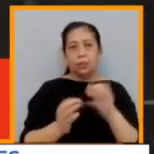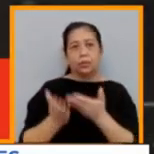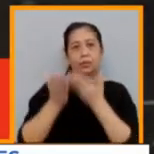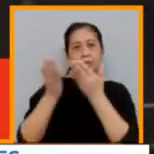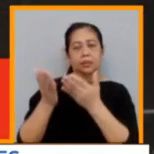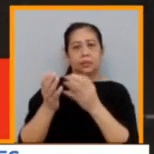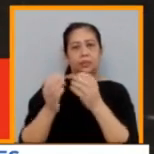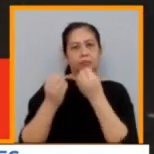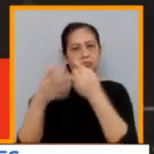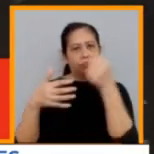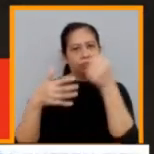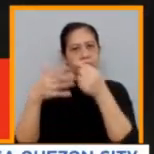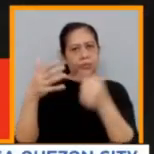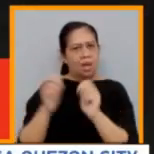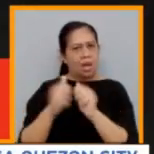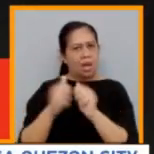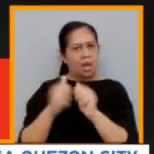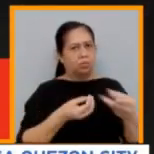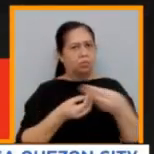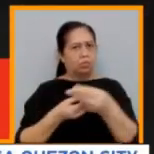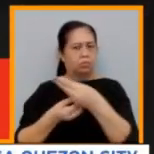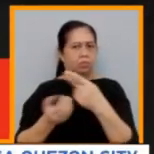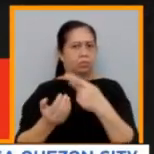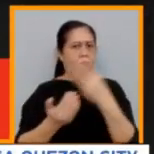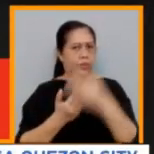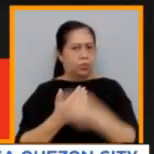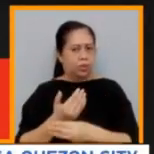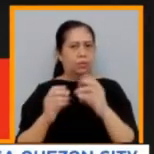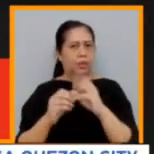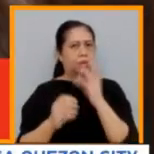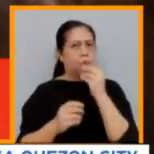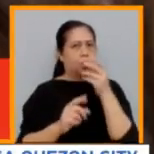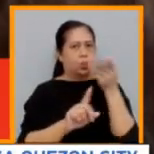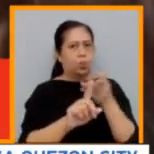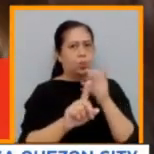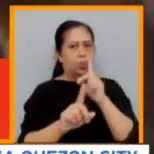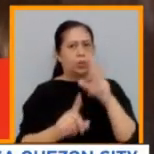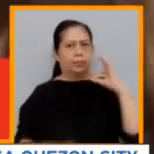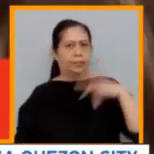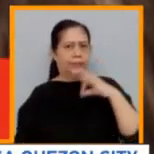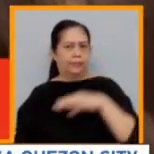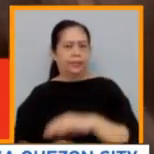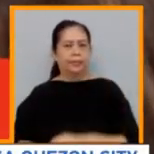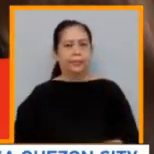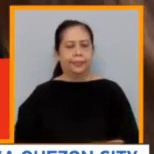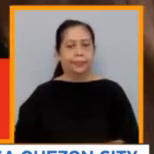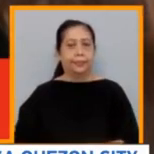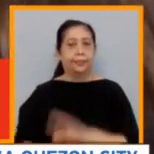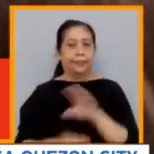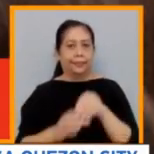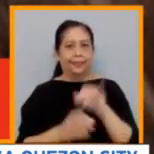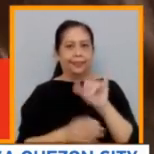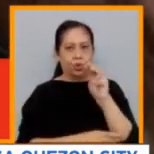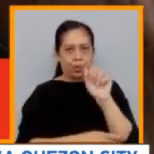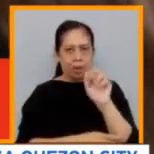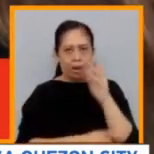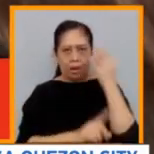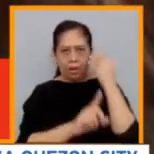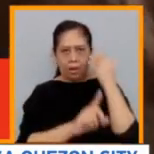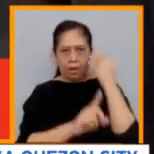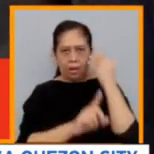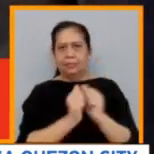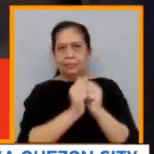paano ipapatupad ang programa at kung sino ang makikinabang dito. Isa si Jomar sa makakatanggap, pero sabi